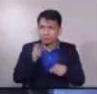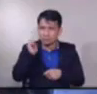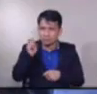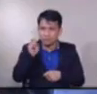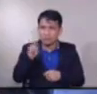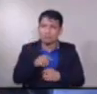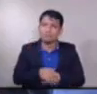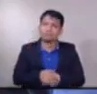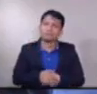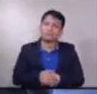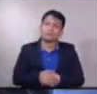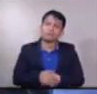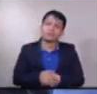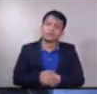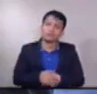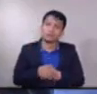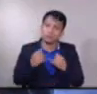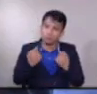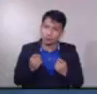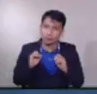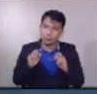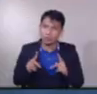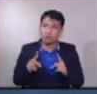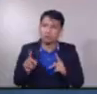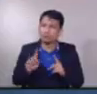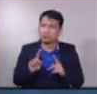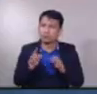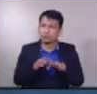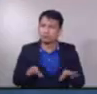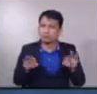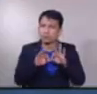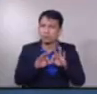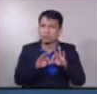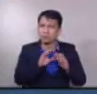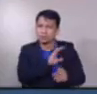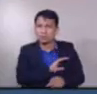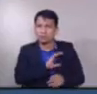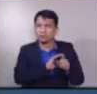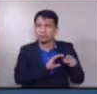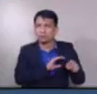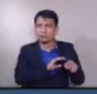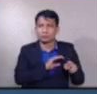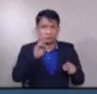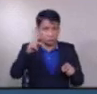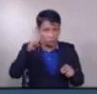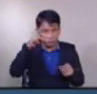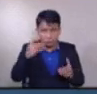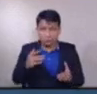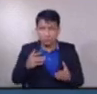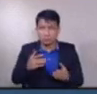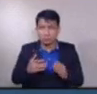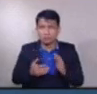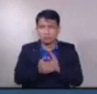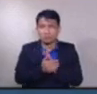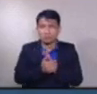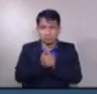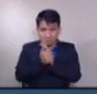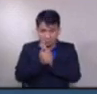mabilisan ito, ha? Okay, game na. Ano ang mas mahalagang katangian ng isang politiko? Magaling